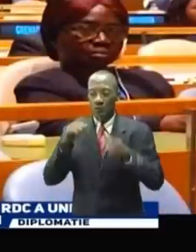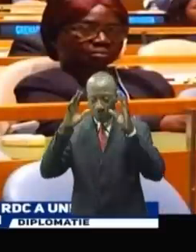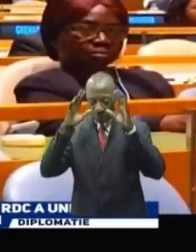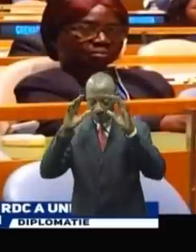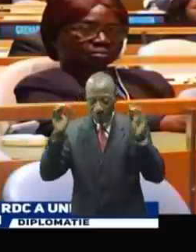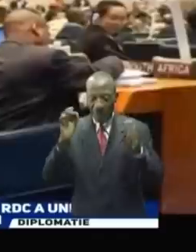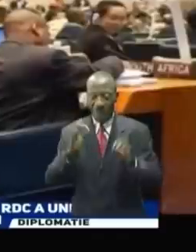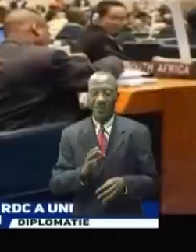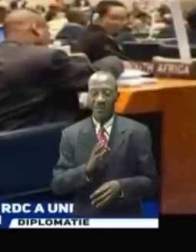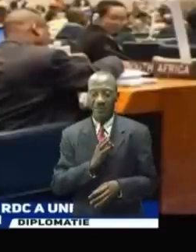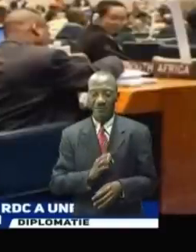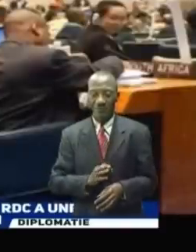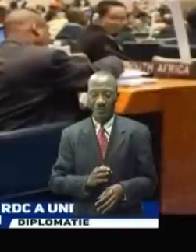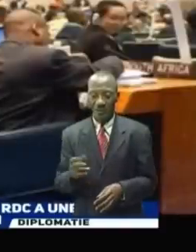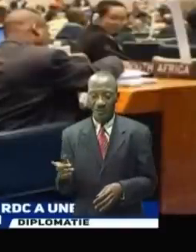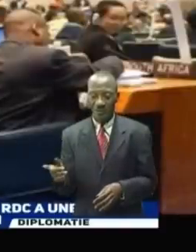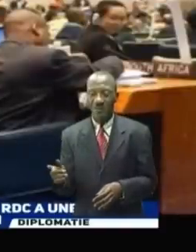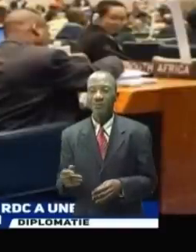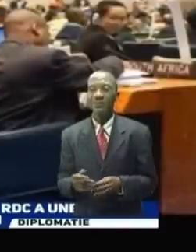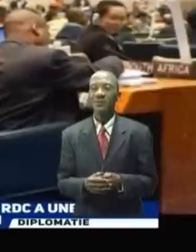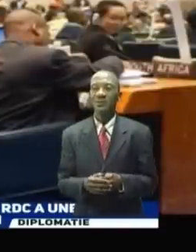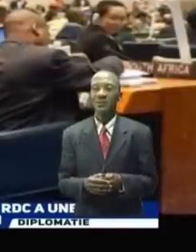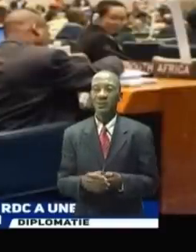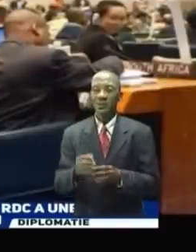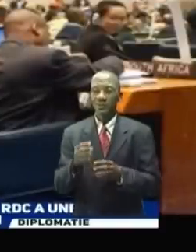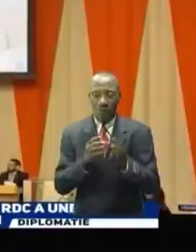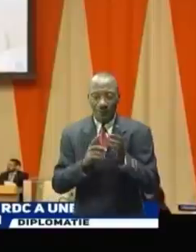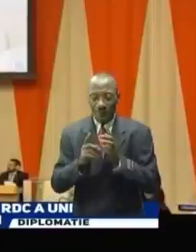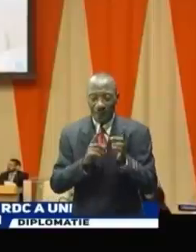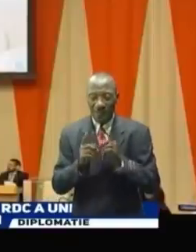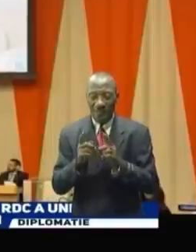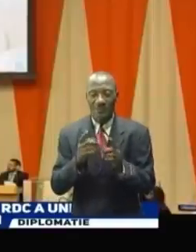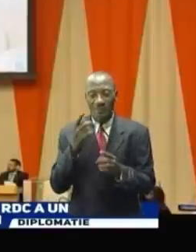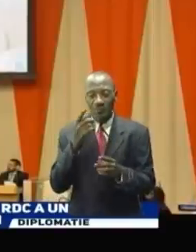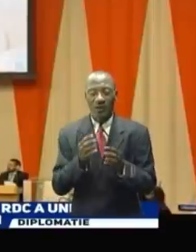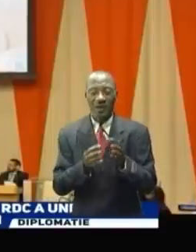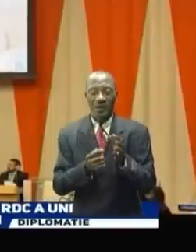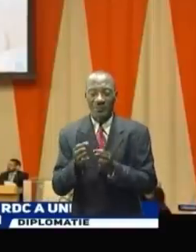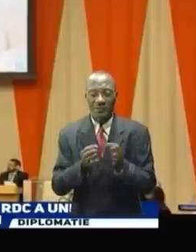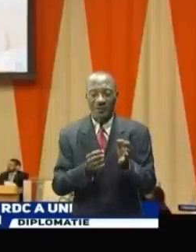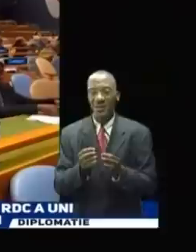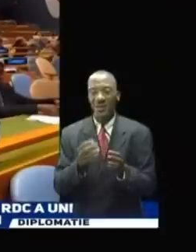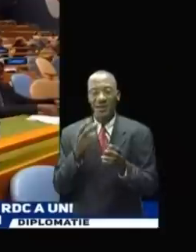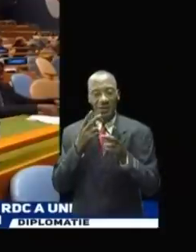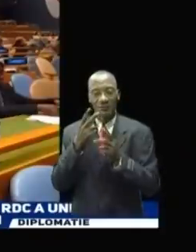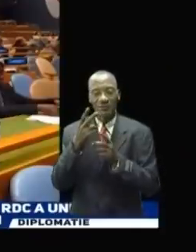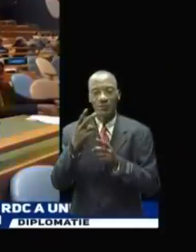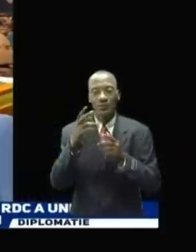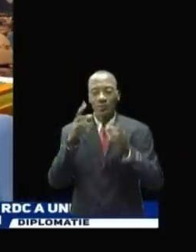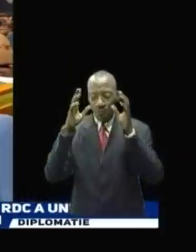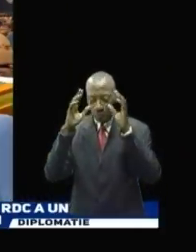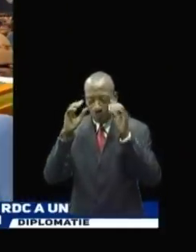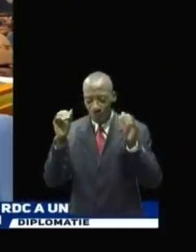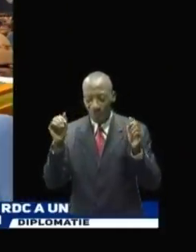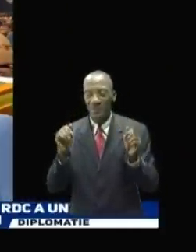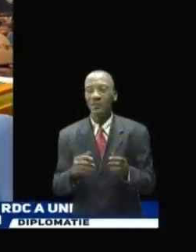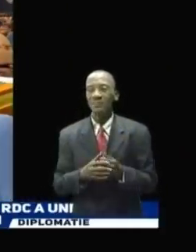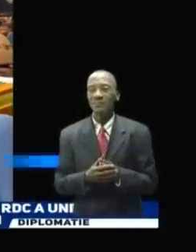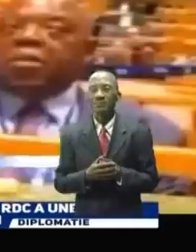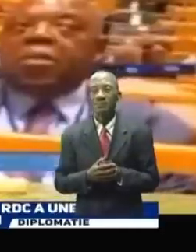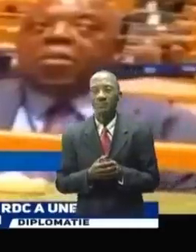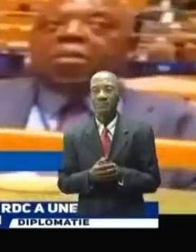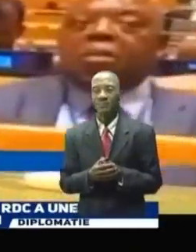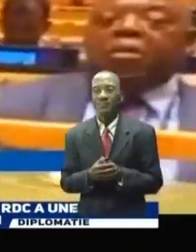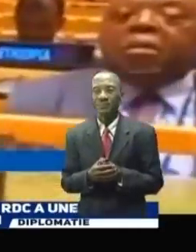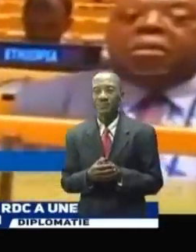loi organique des droits de la personne avec handicap et la mise en place d'une administration des services et des métiers. En 2022, le